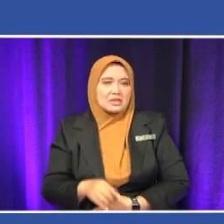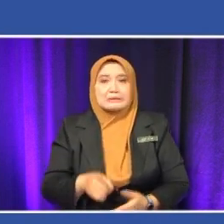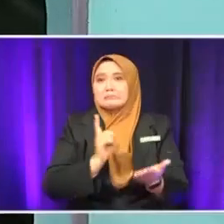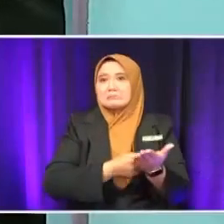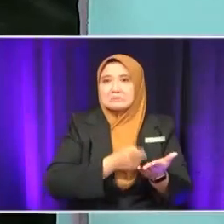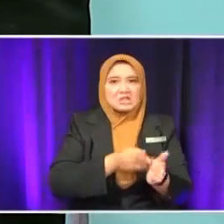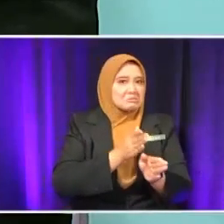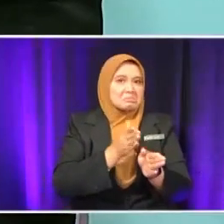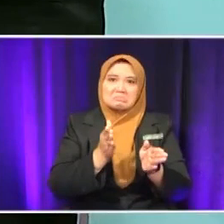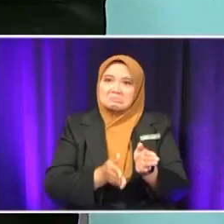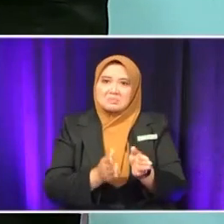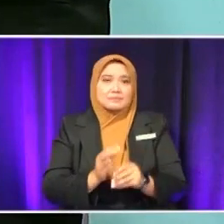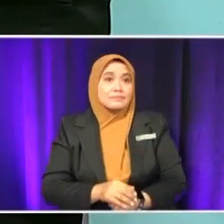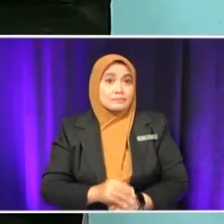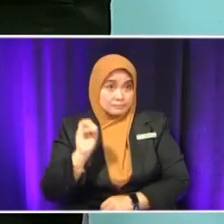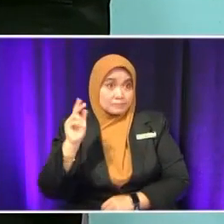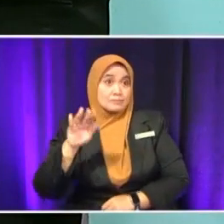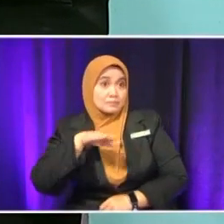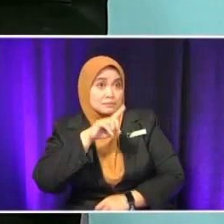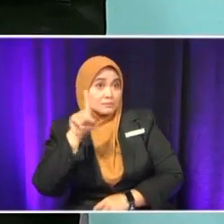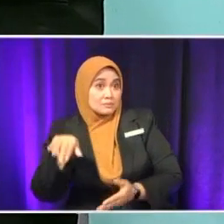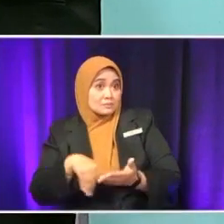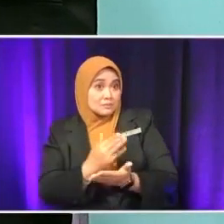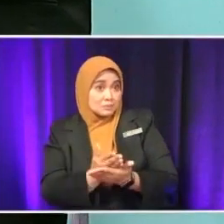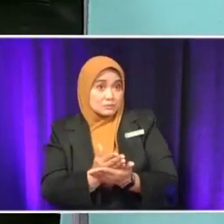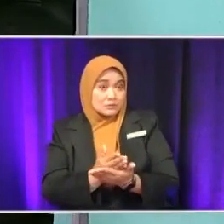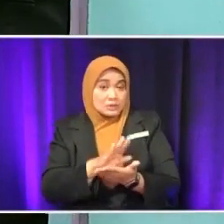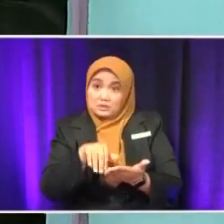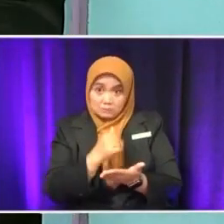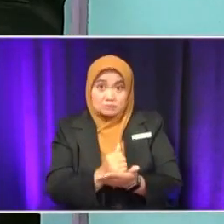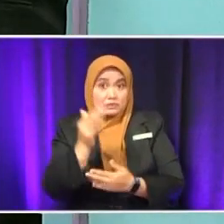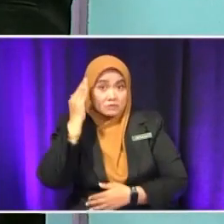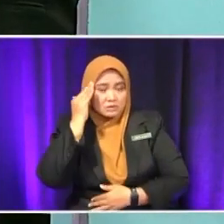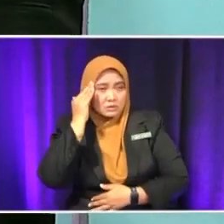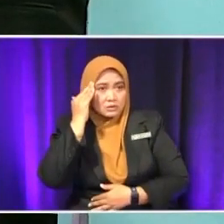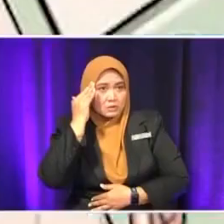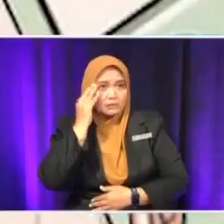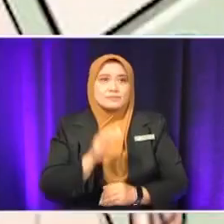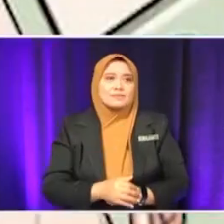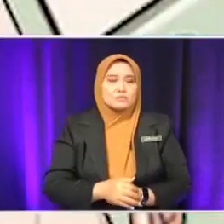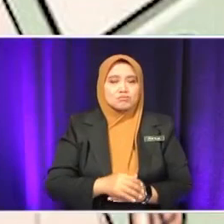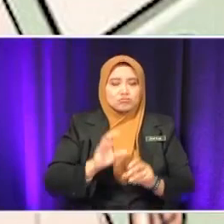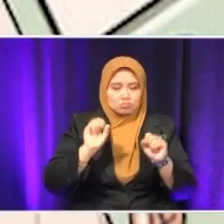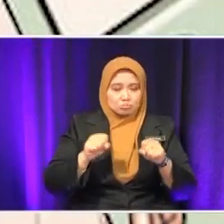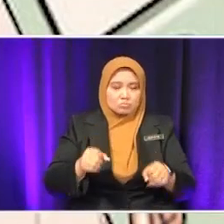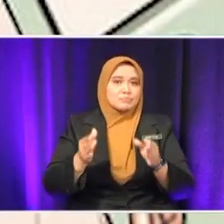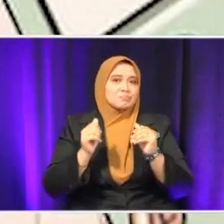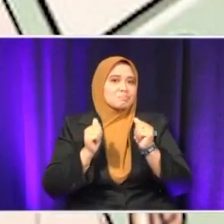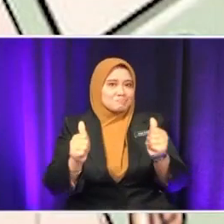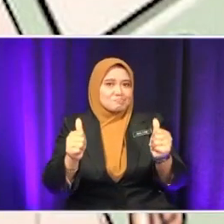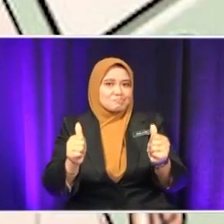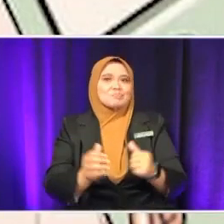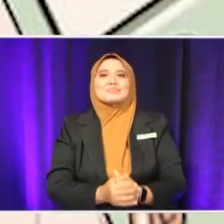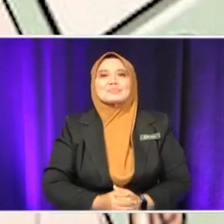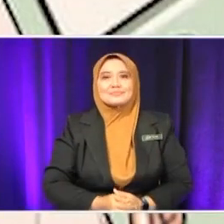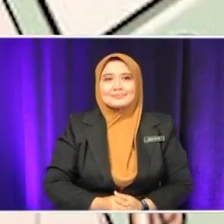tepi. Okey. Okey semua? Semua faham? Faham cikgu. Anak-anak boleh cikgu? Kalau faham, double thumbs up. Double thumbs up. Okey, terima